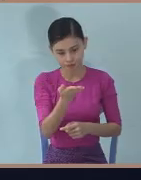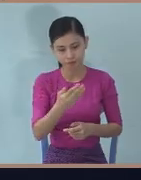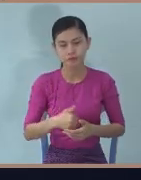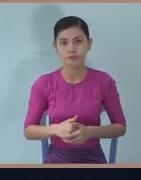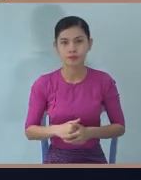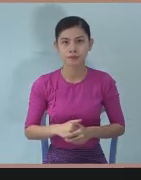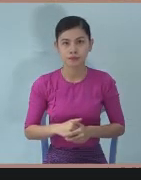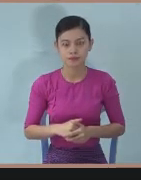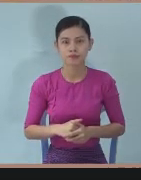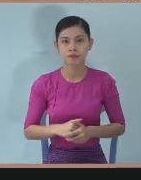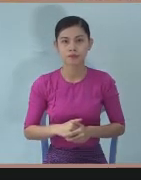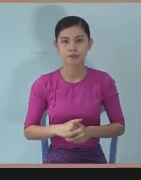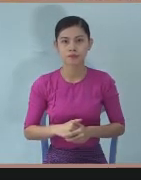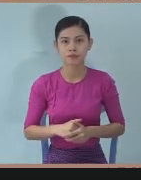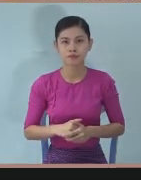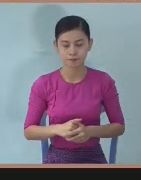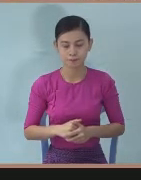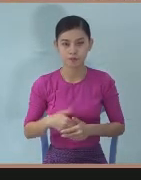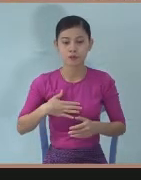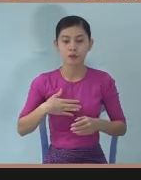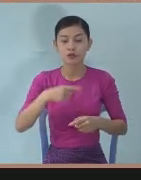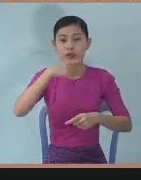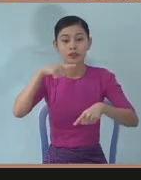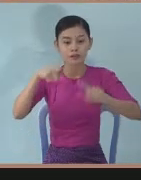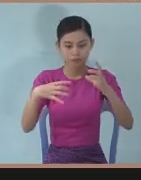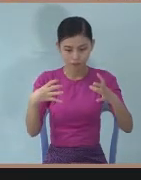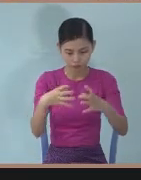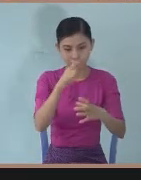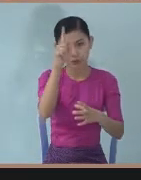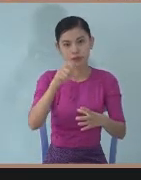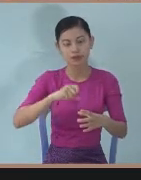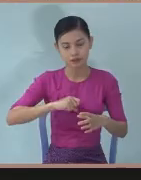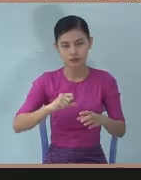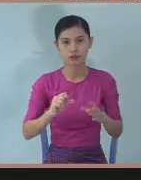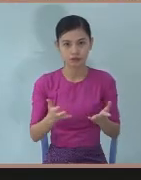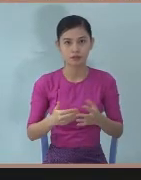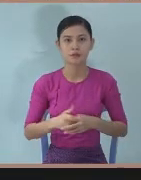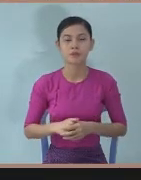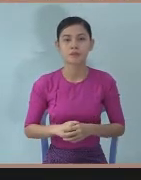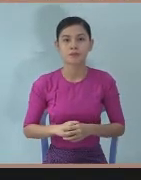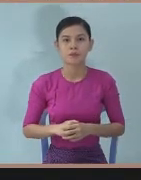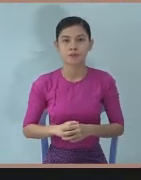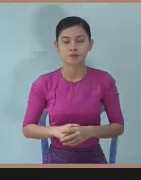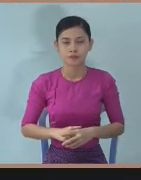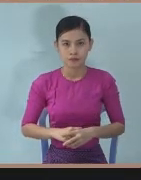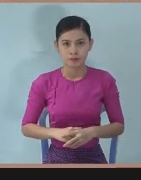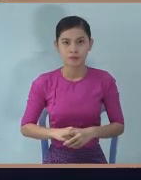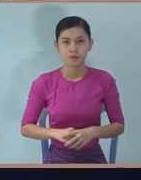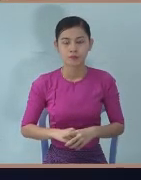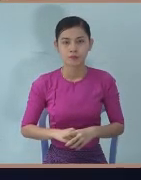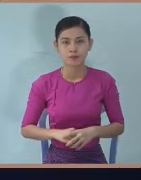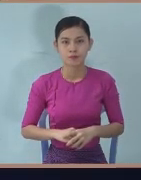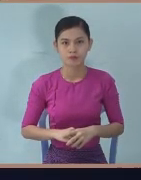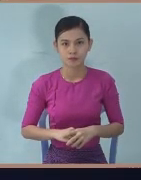ပါပြီရှင်။ ဟုတ်ကဲ့ကျွန်တော်ကပေါ့ LNP လက်ရှိအာနာရဆူရပေါ့နော် LNP ကိုမေးချင်တာပေါ့